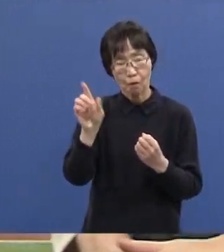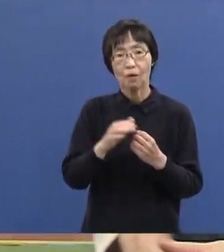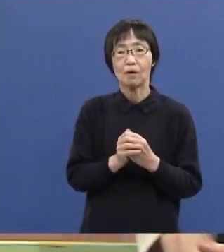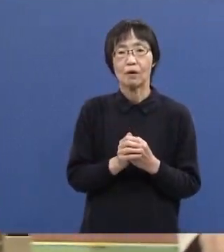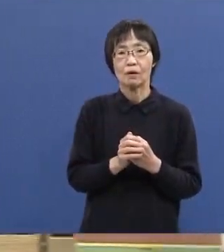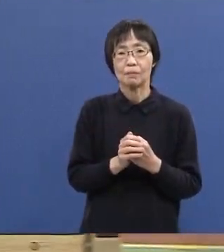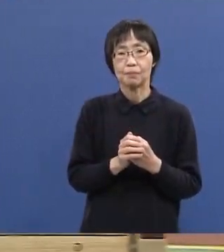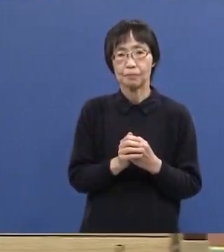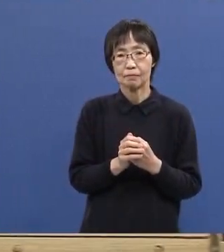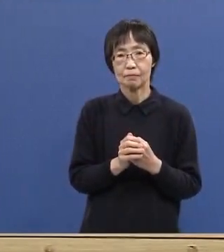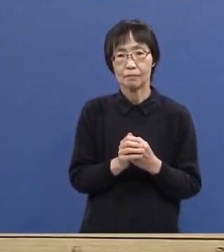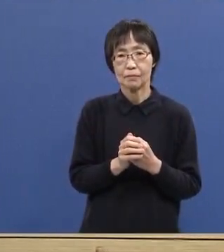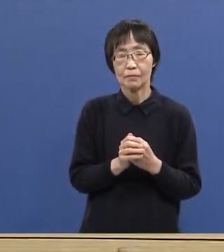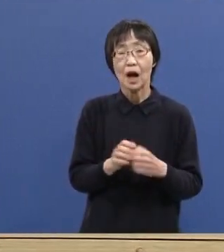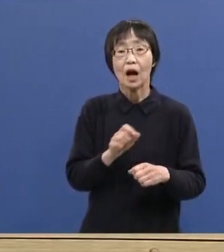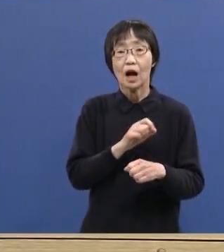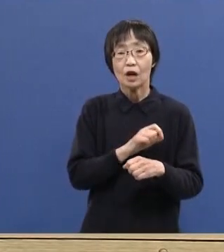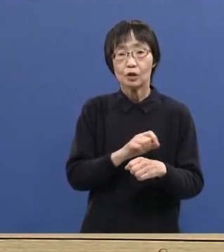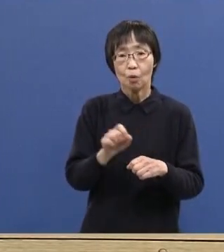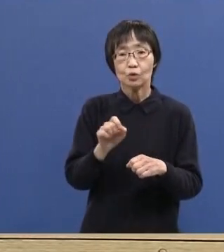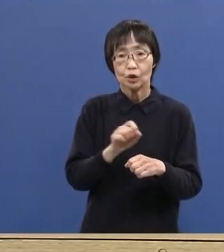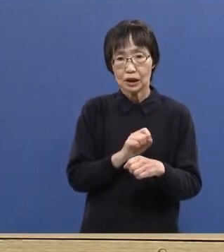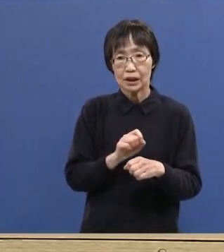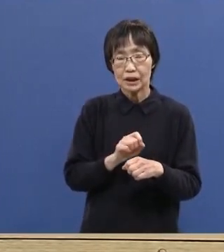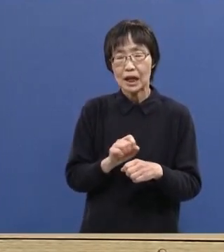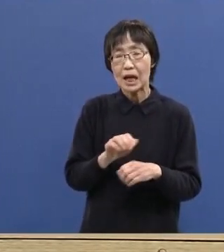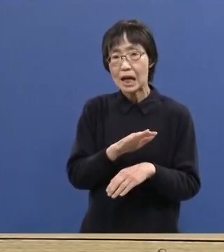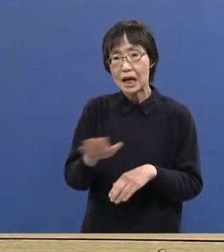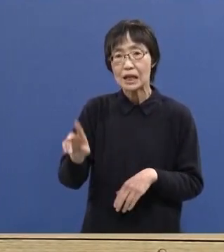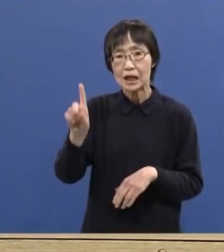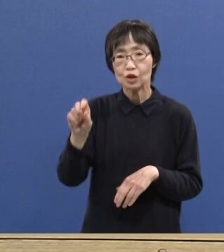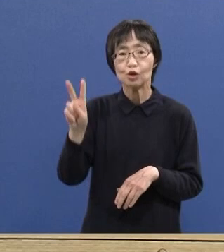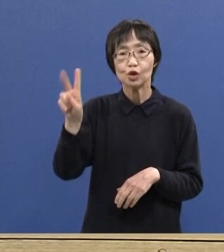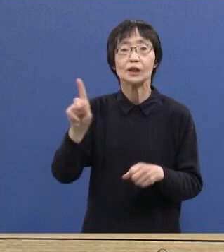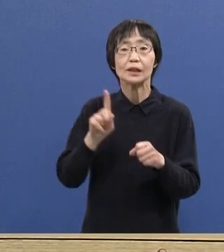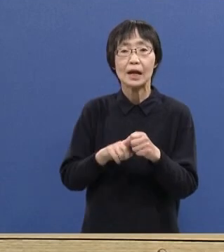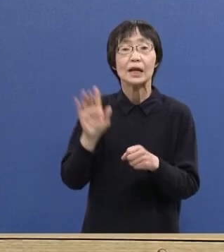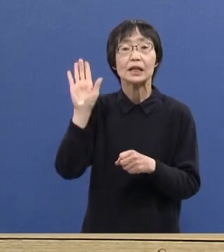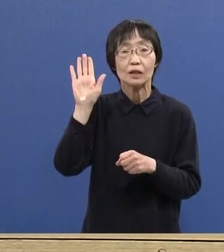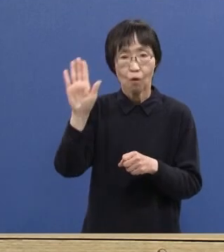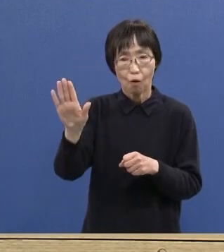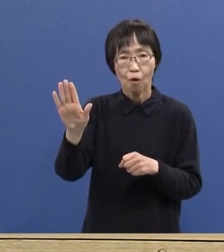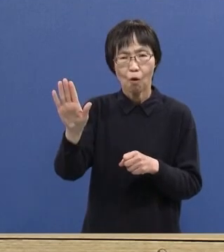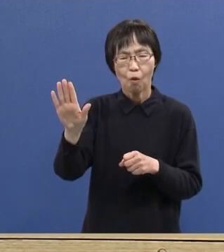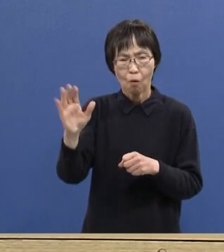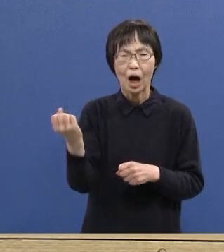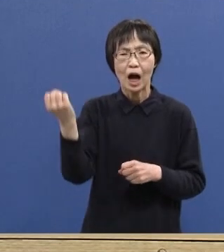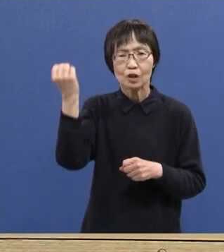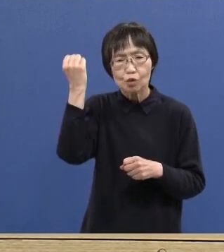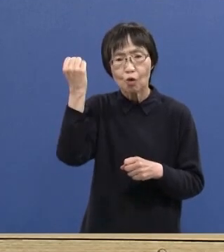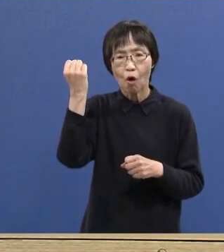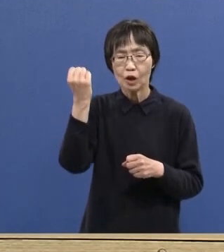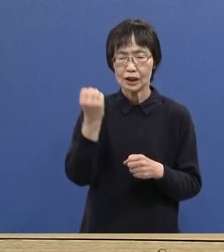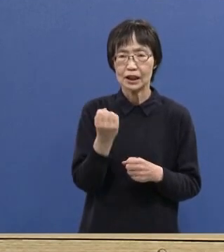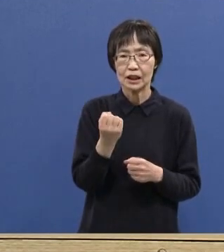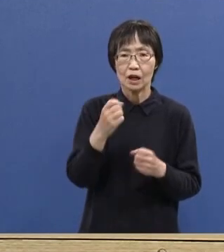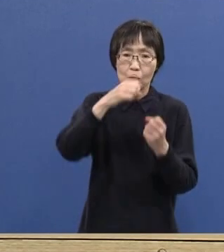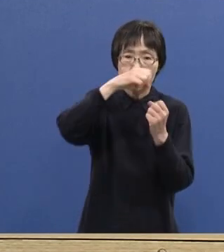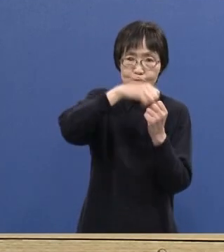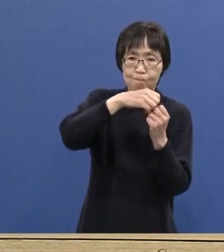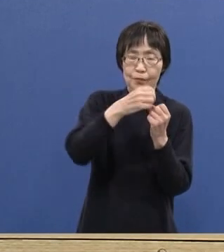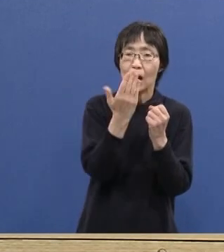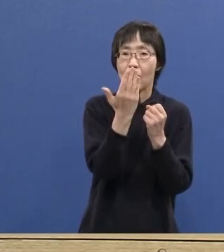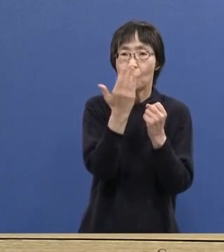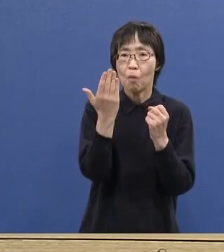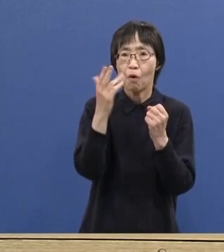耐震基準の中でも平成12年以降は決められた強度以上のボルトや金物で接合されており、耐